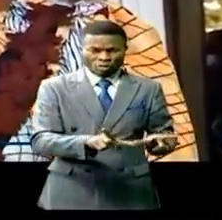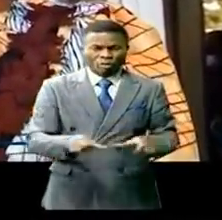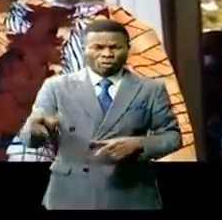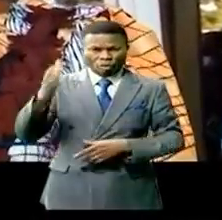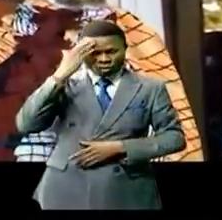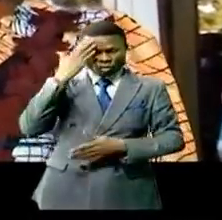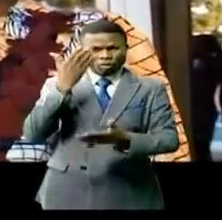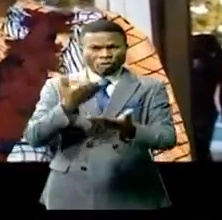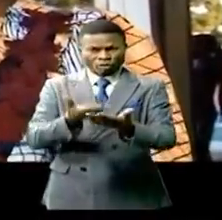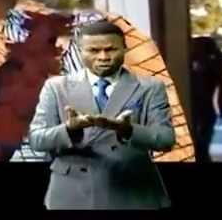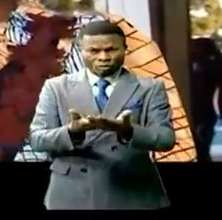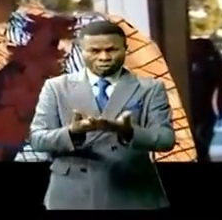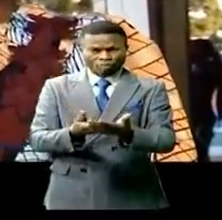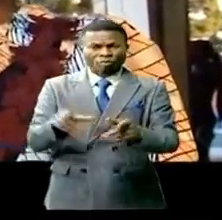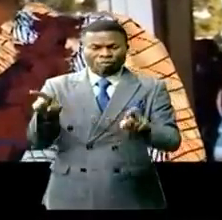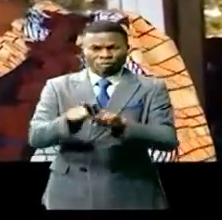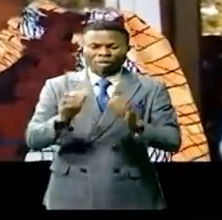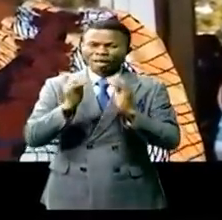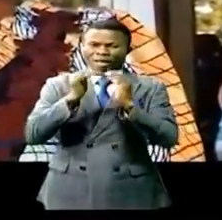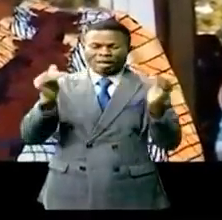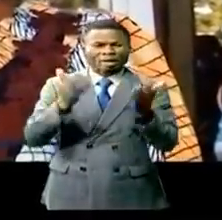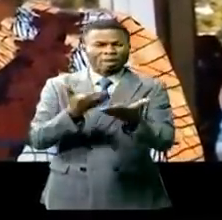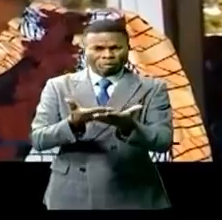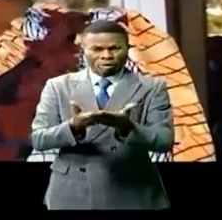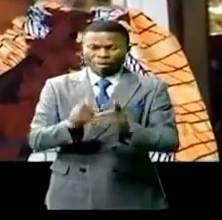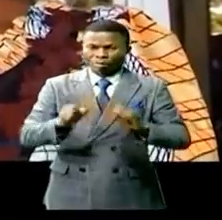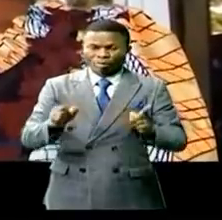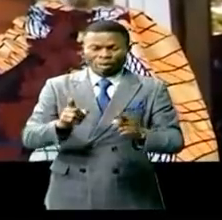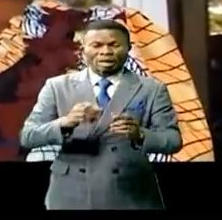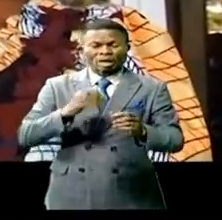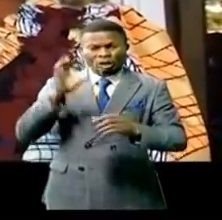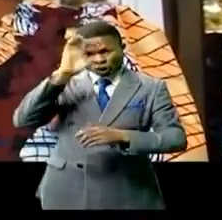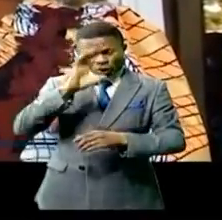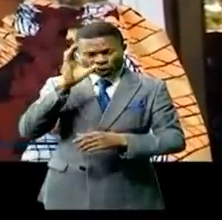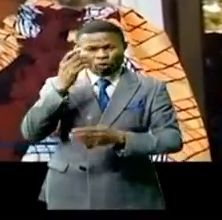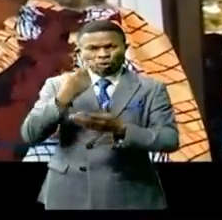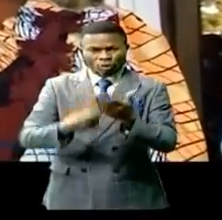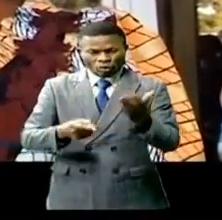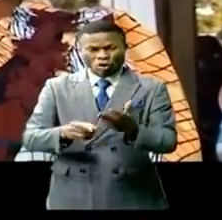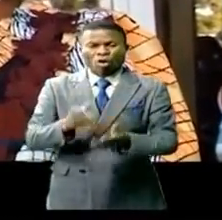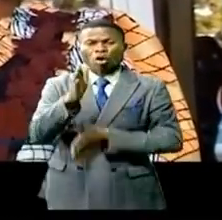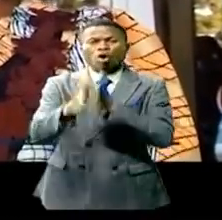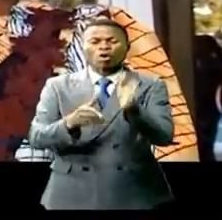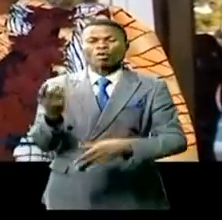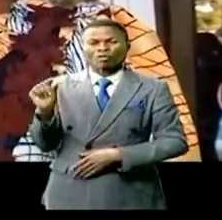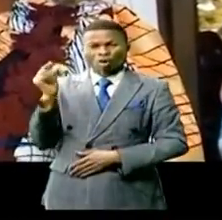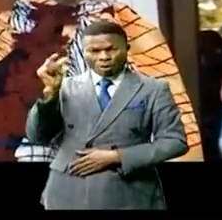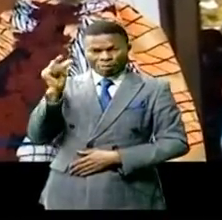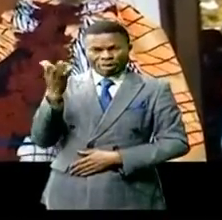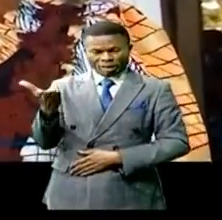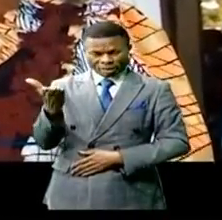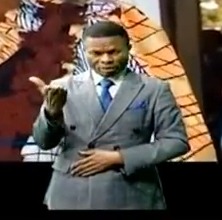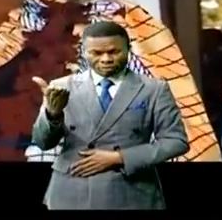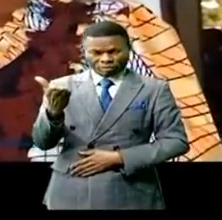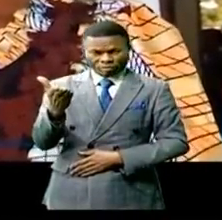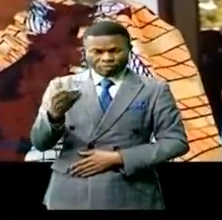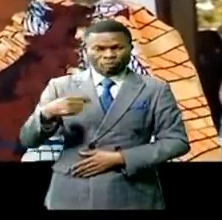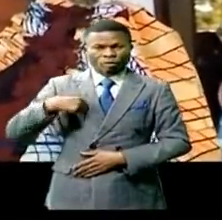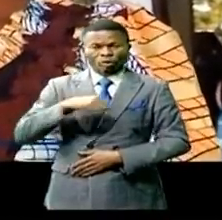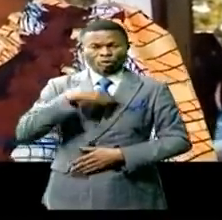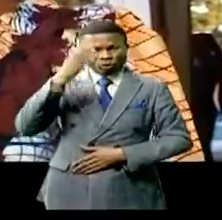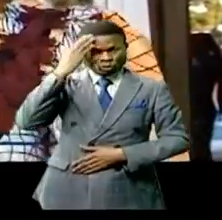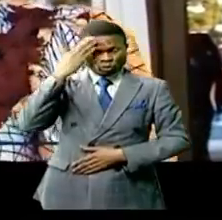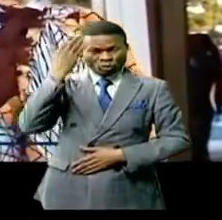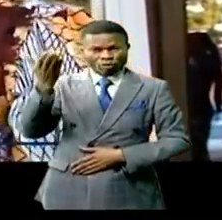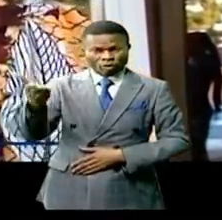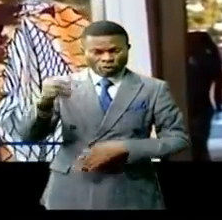vous même et les relativement calme mais notre bataille ce sont les fraudes n'y est pas ce qu il nous avons tous que